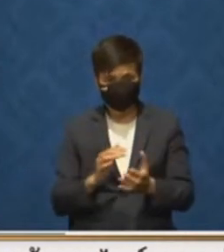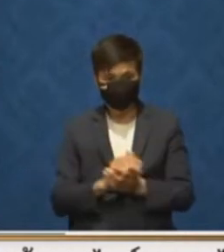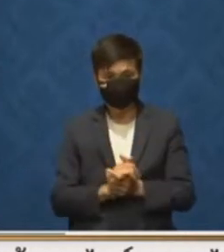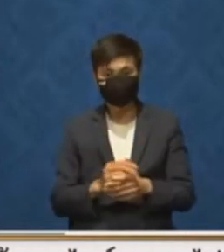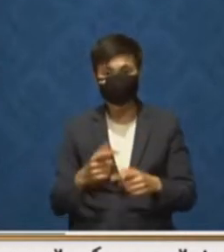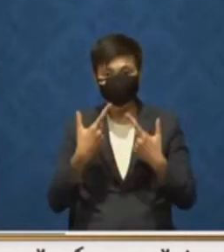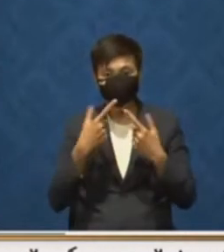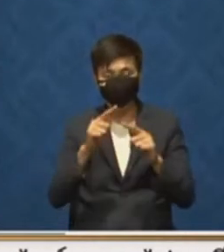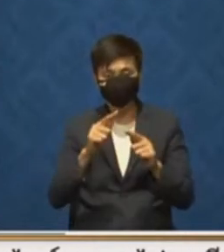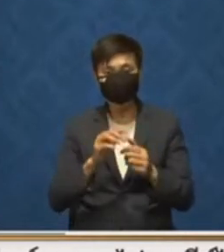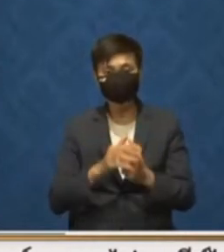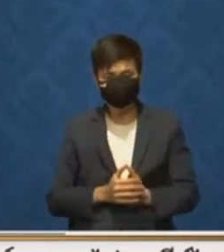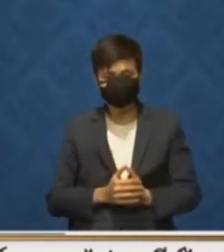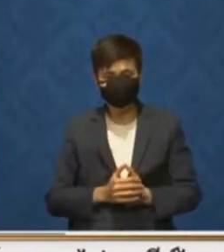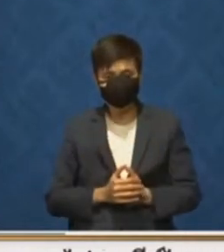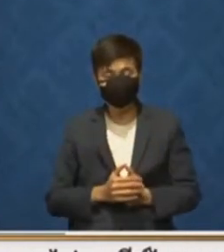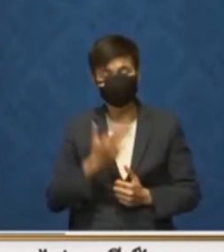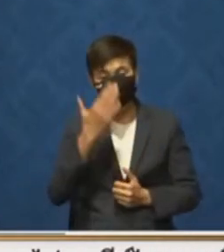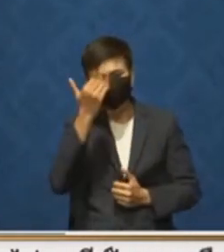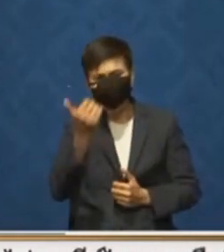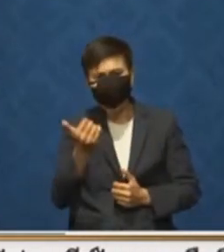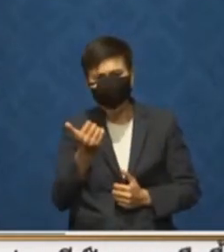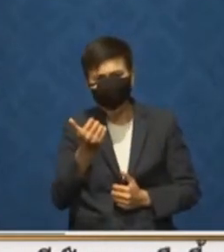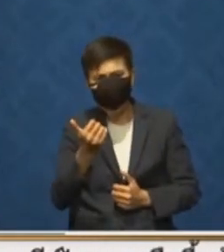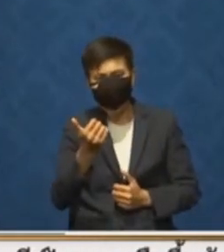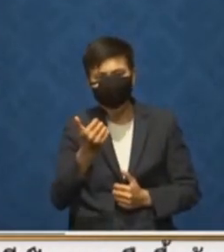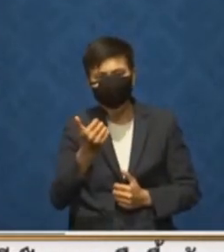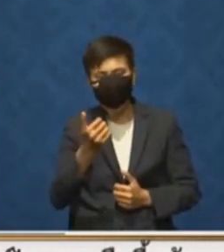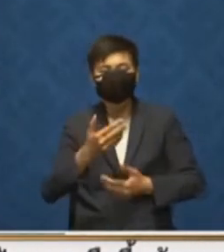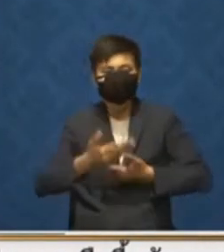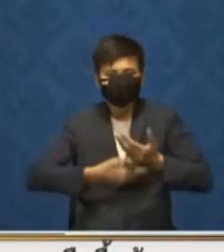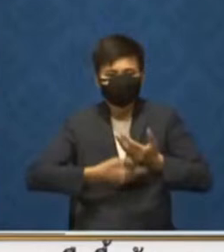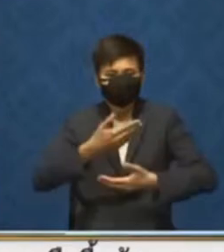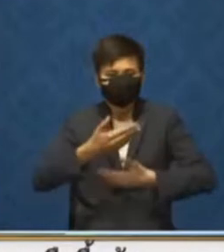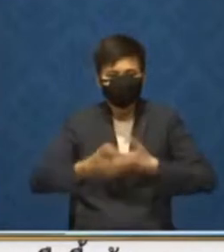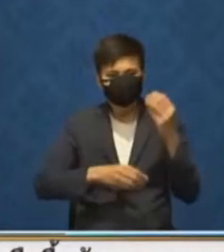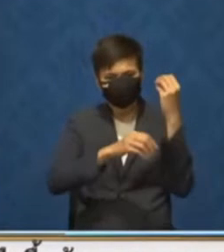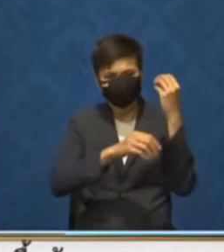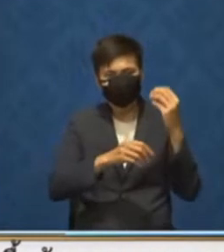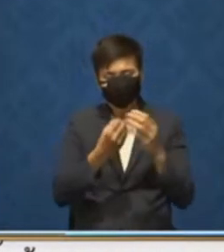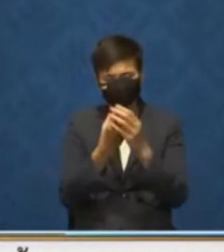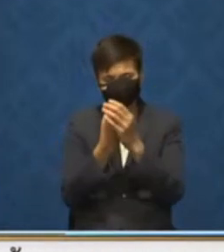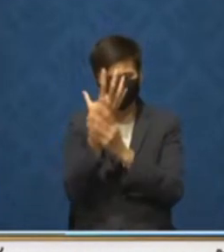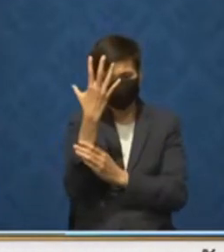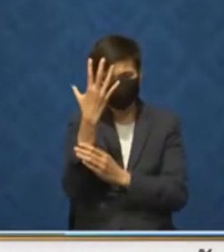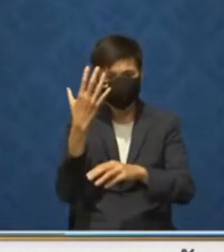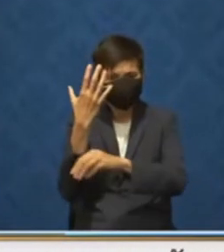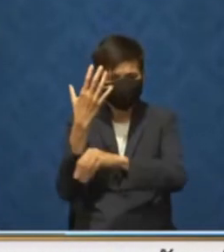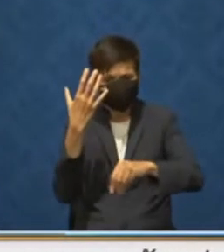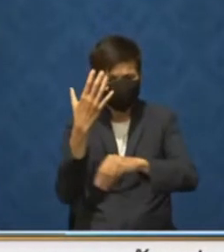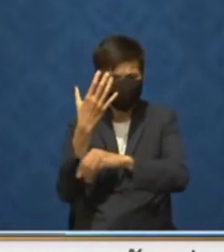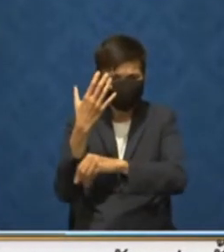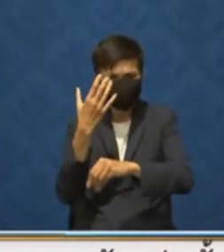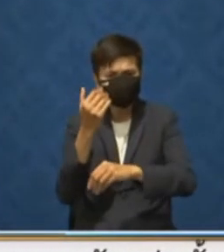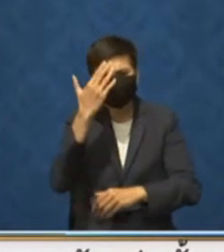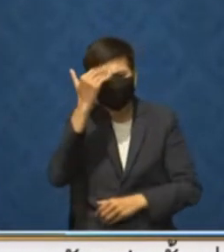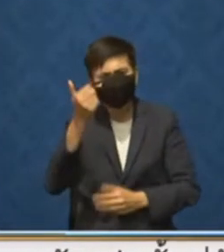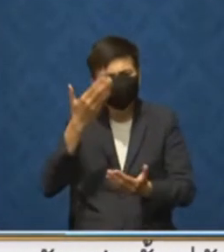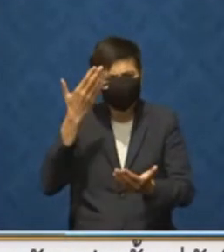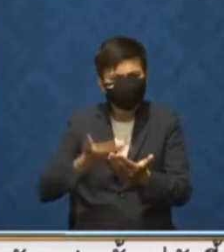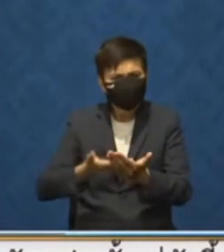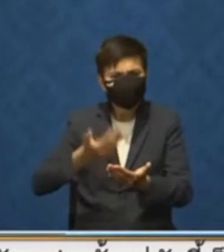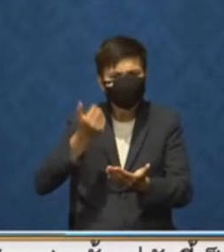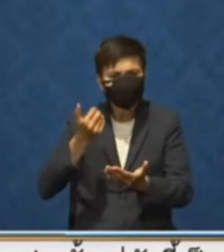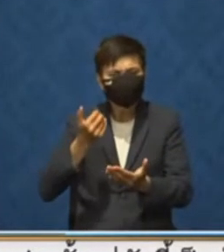ต้นว่าทำไมราคาปุ๋ยสำหรับเกษตรกรถึงแพงนะคะ